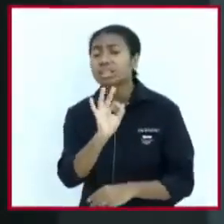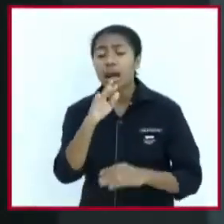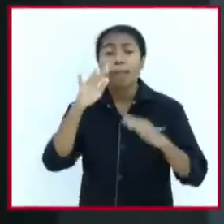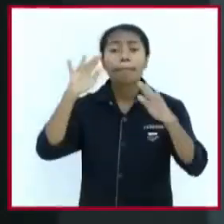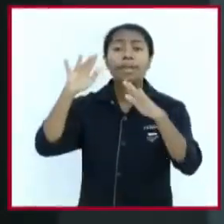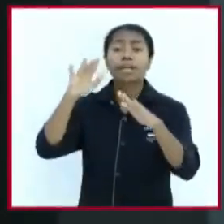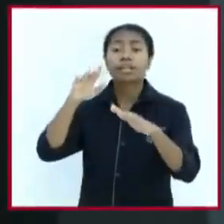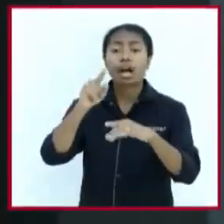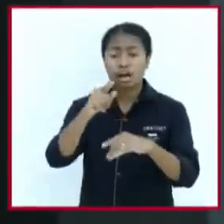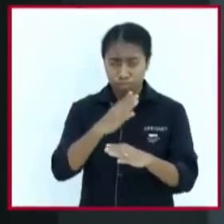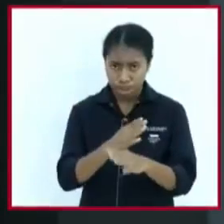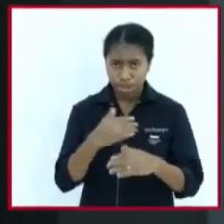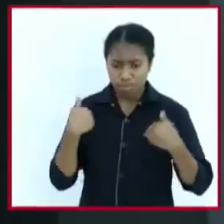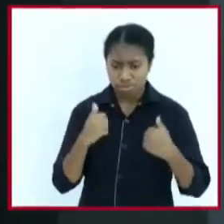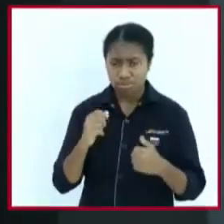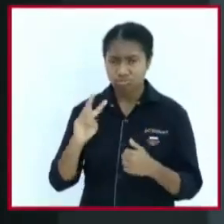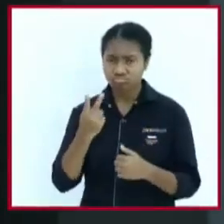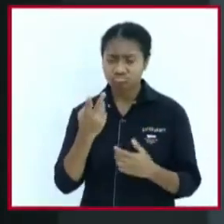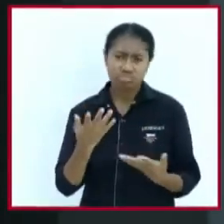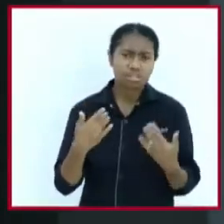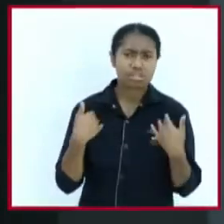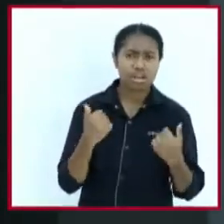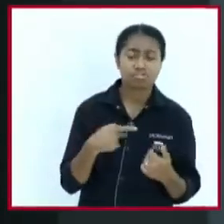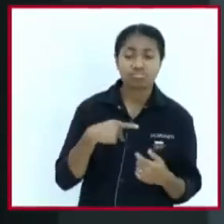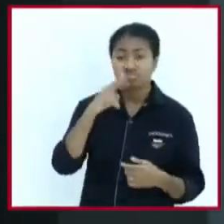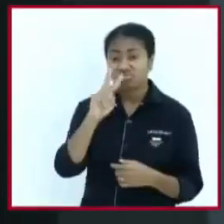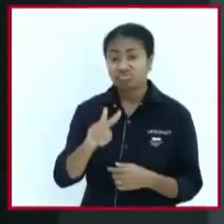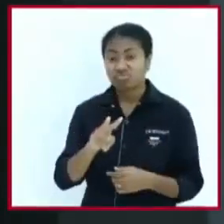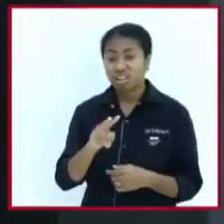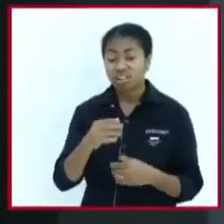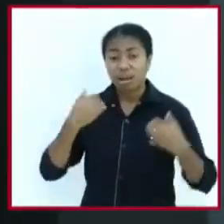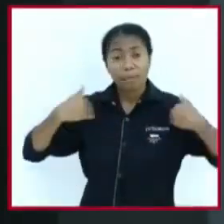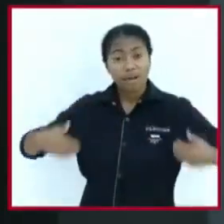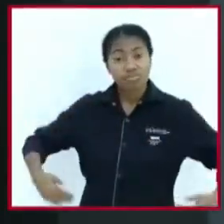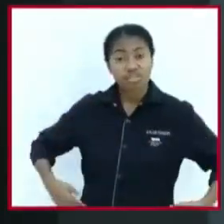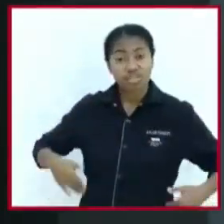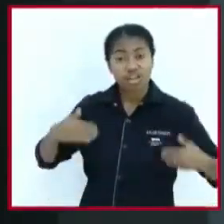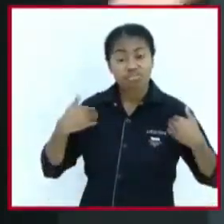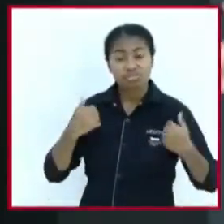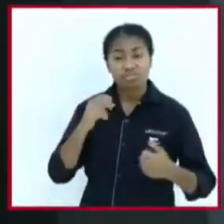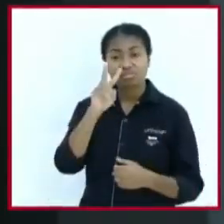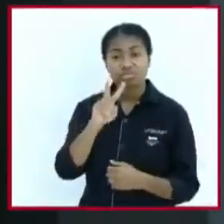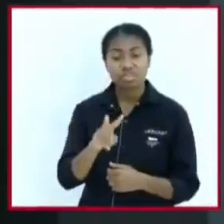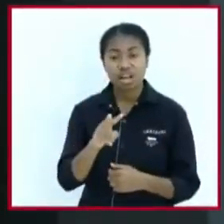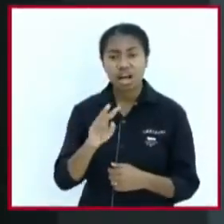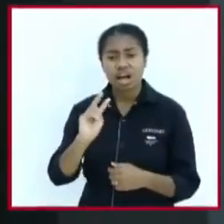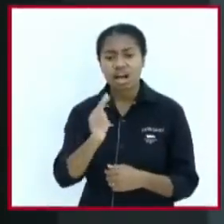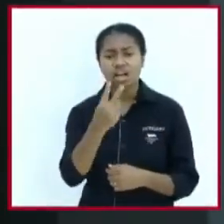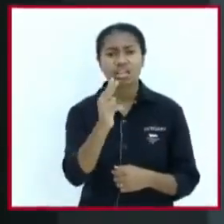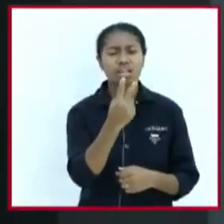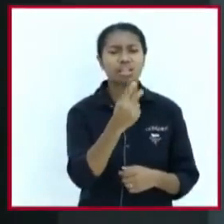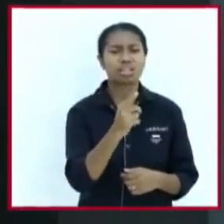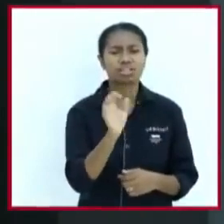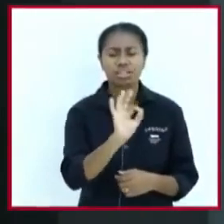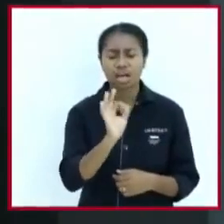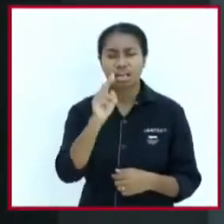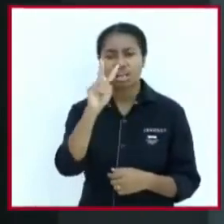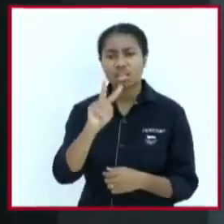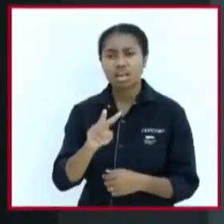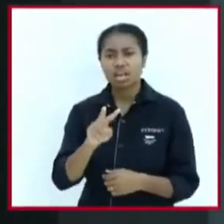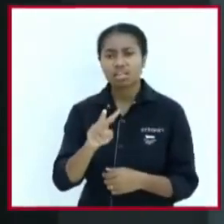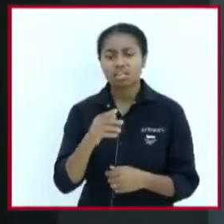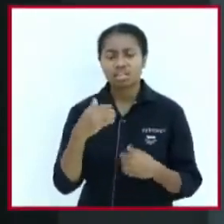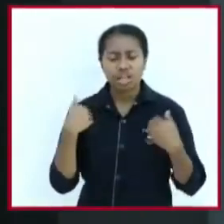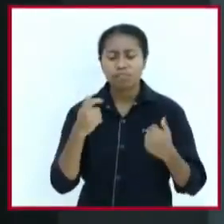bisa mengecewakan kamu jangan lihat manusia-manusia bisa kecolongan kamu jangan lihat Bapa rohani Mama rohani itu bisa